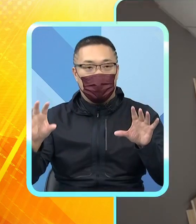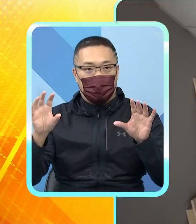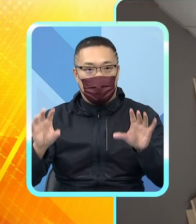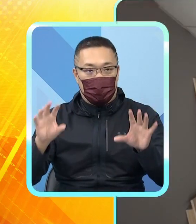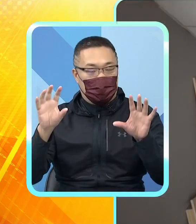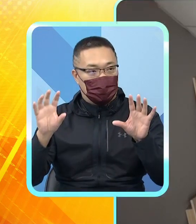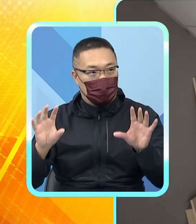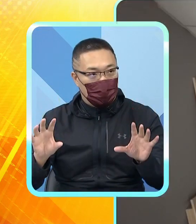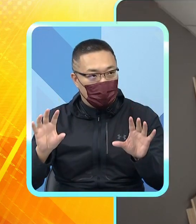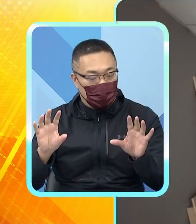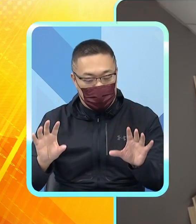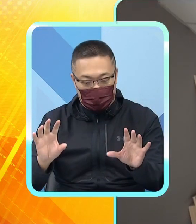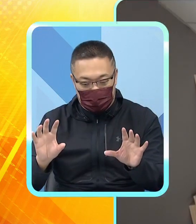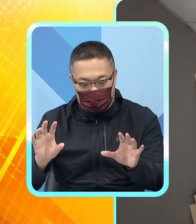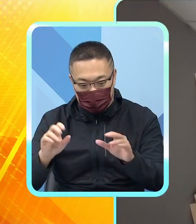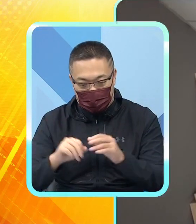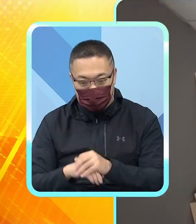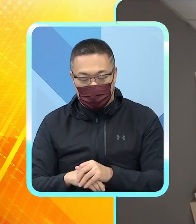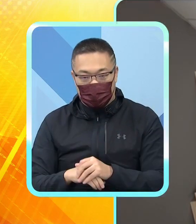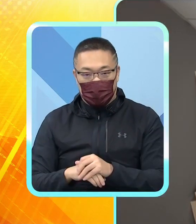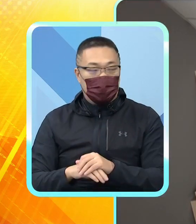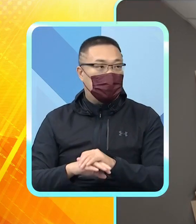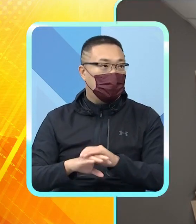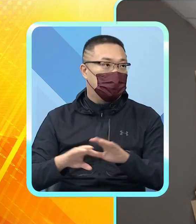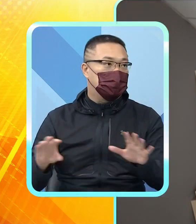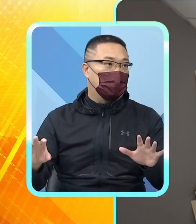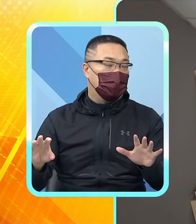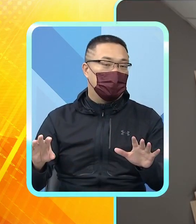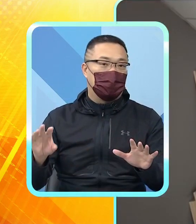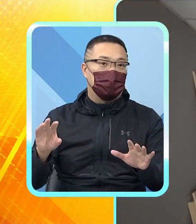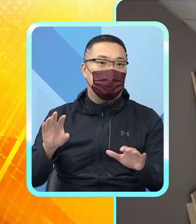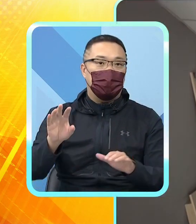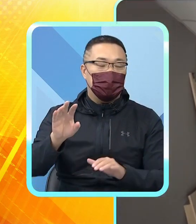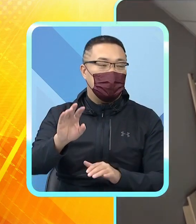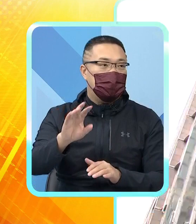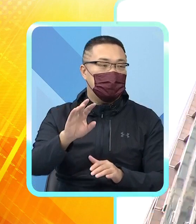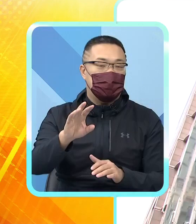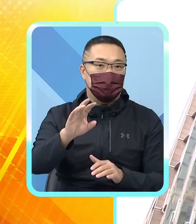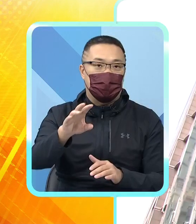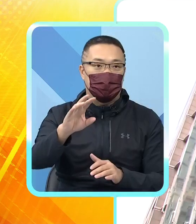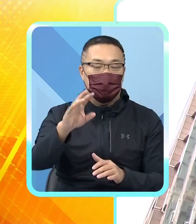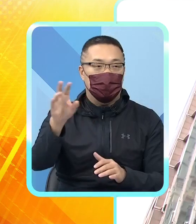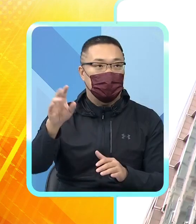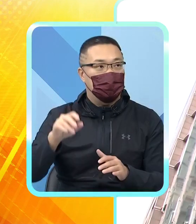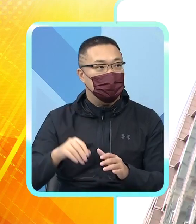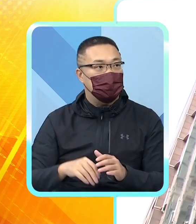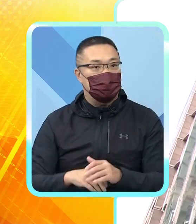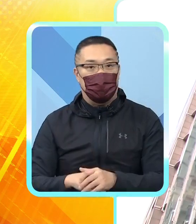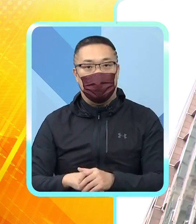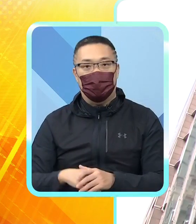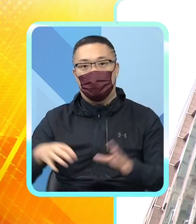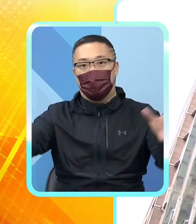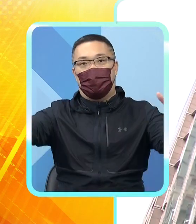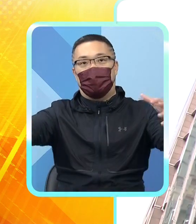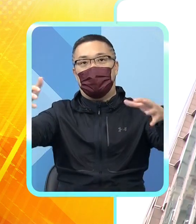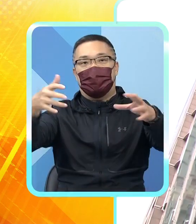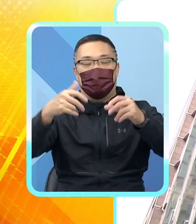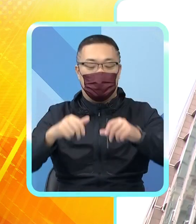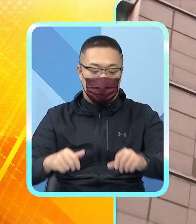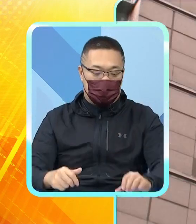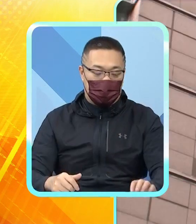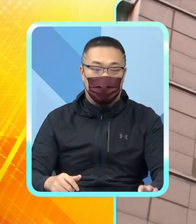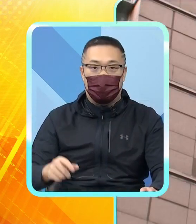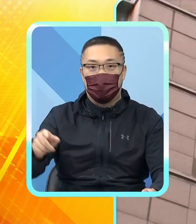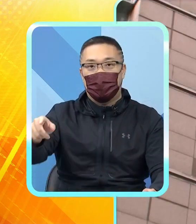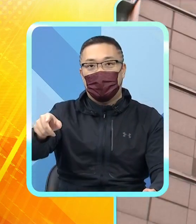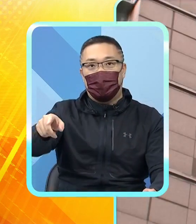有没有办法做物流调度，你都不做。当天现场的状况，陈松自己讲啊，就我们把这些厂